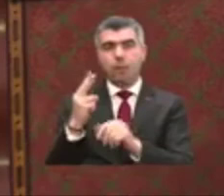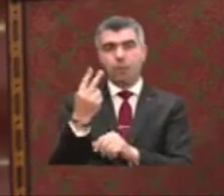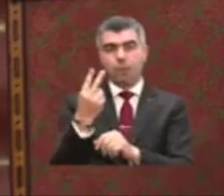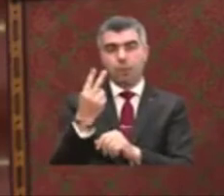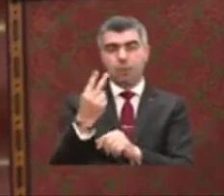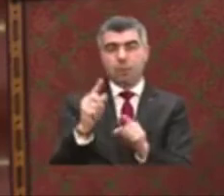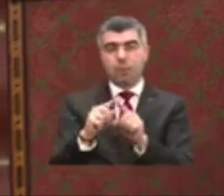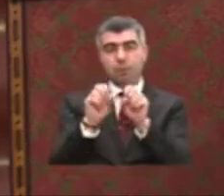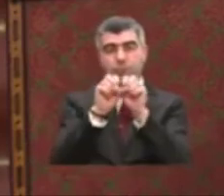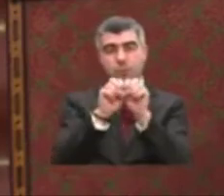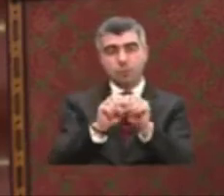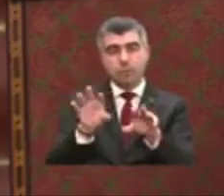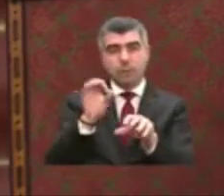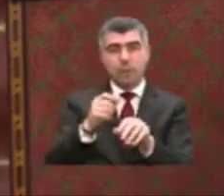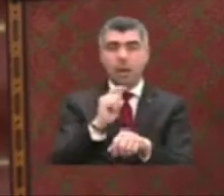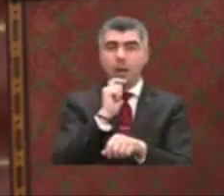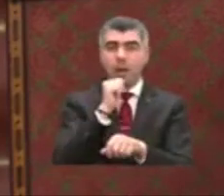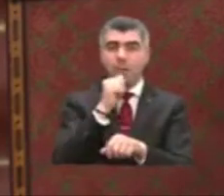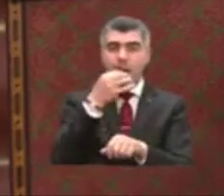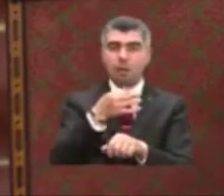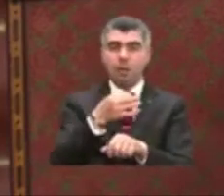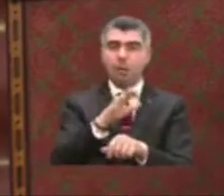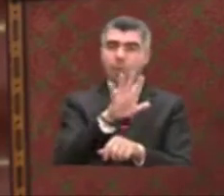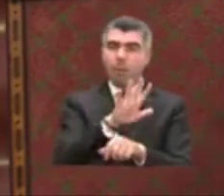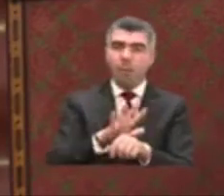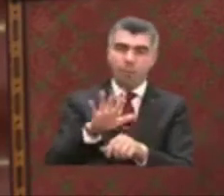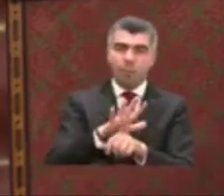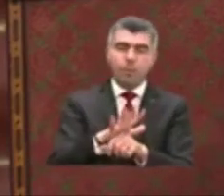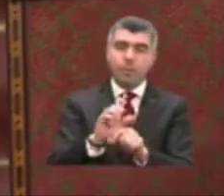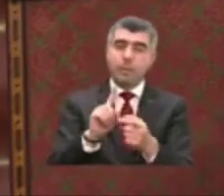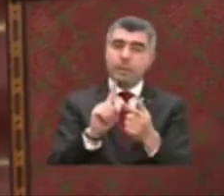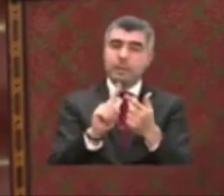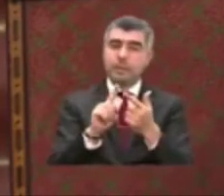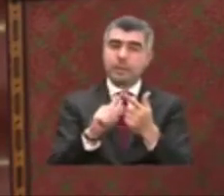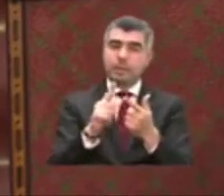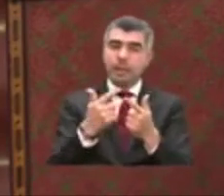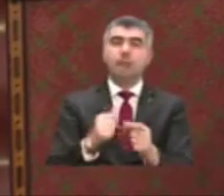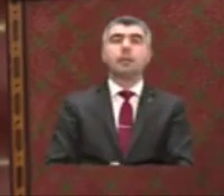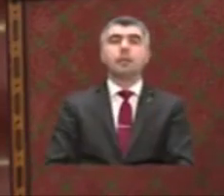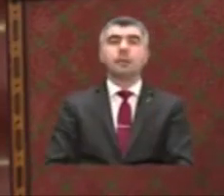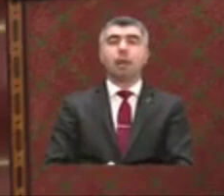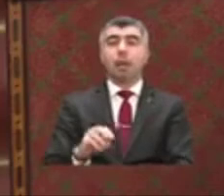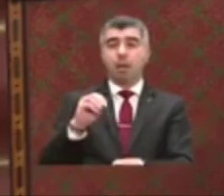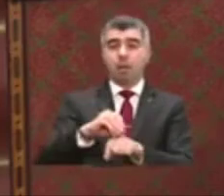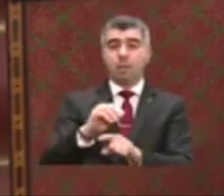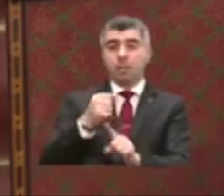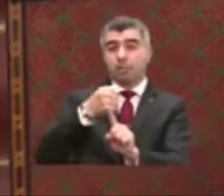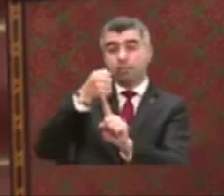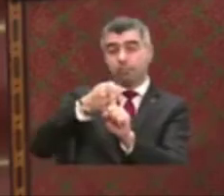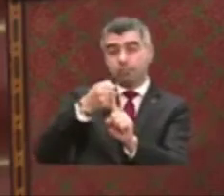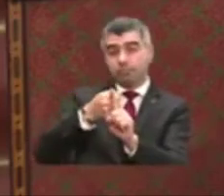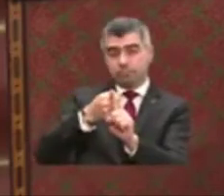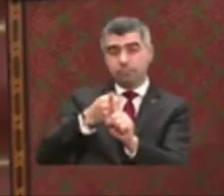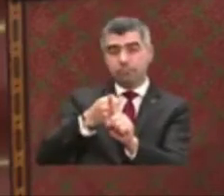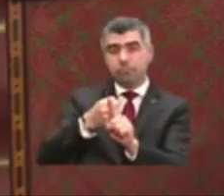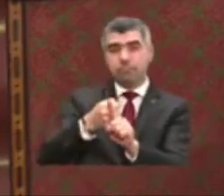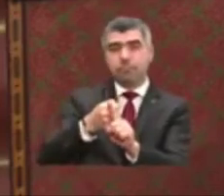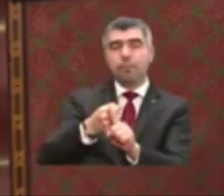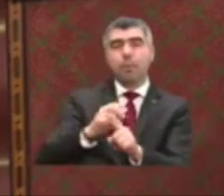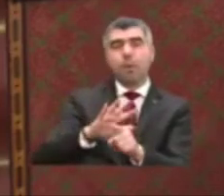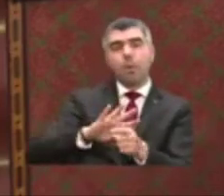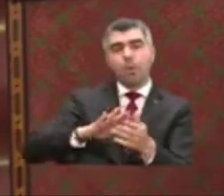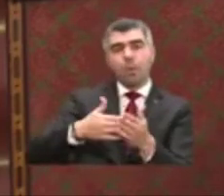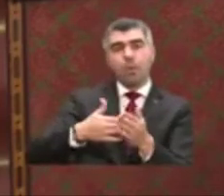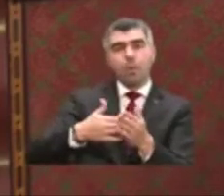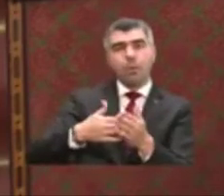ماء الشرب بالنسبة للعالم القروي. نقطة ثانية كذلك وهو العمل على تقوية